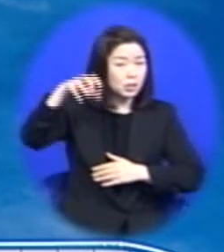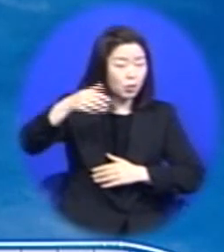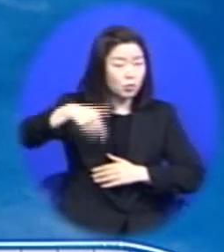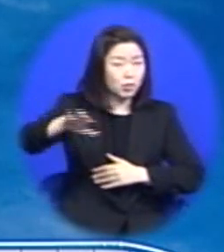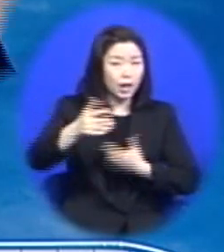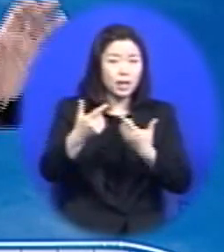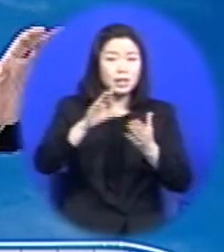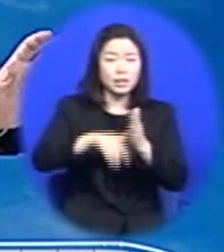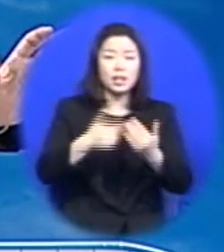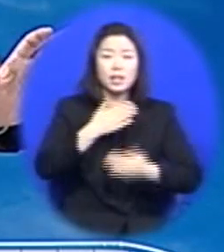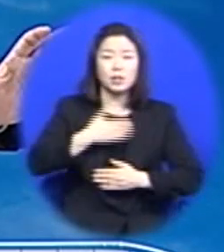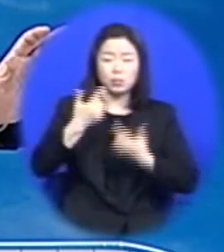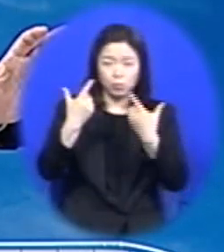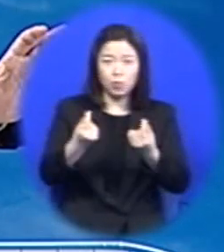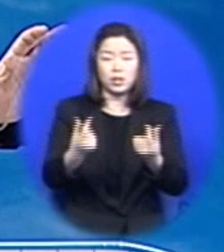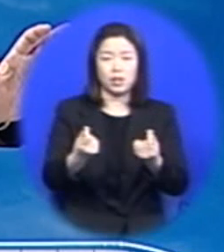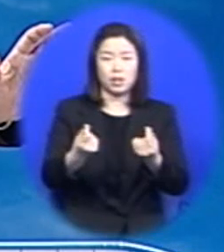환경, 여건 아무 상관없어요.